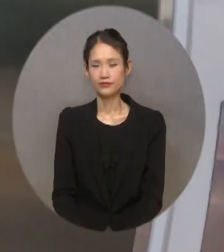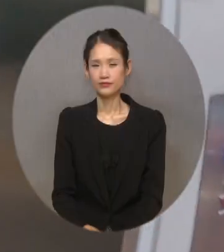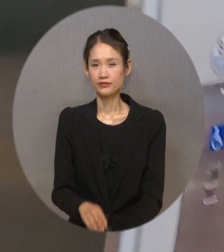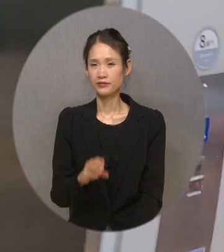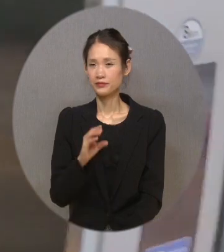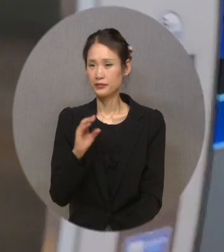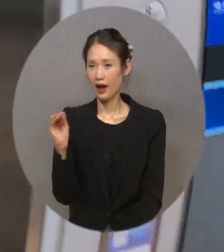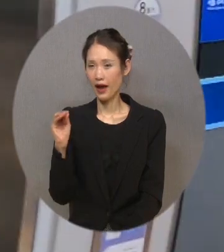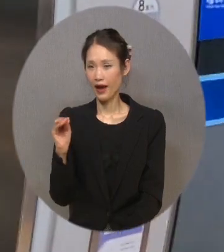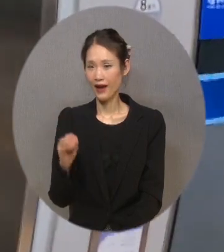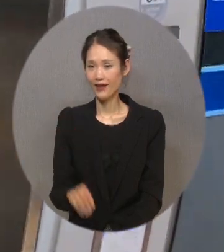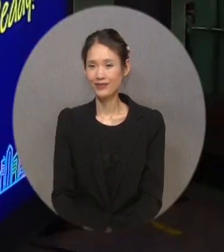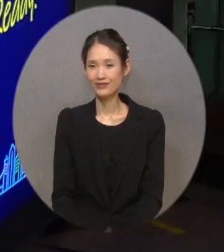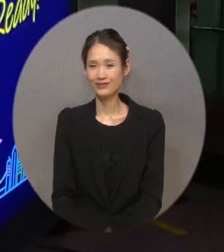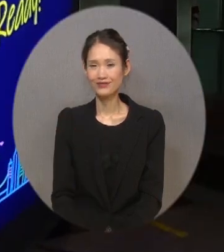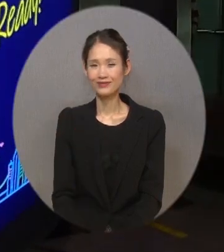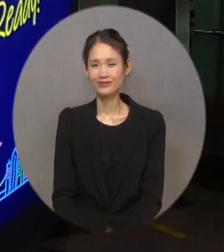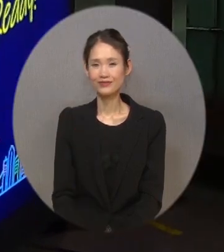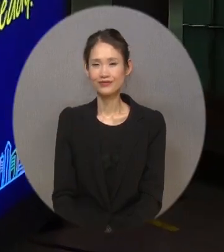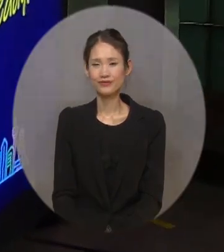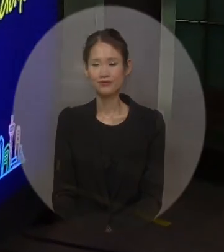가버렸어.